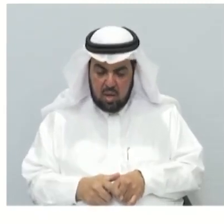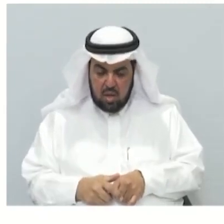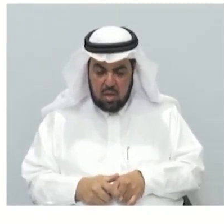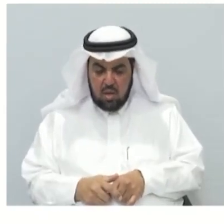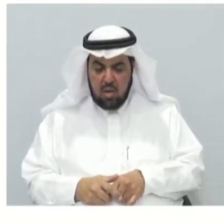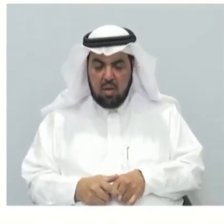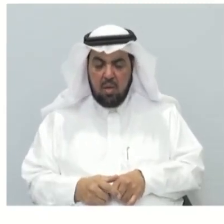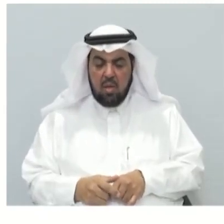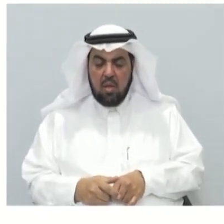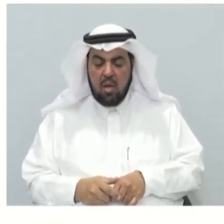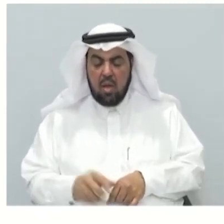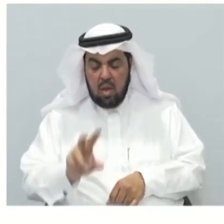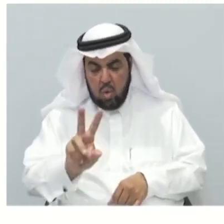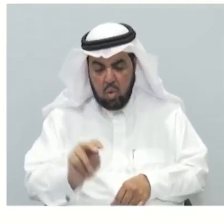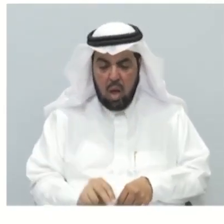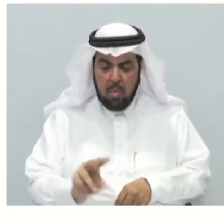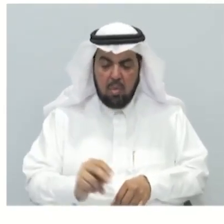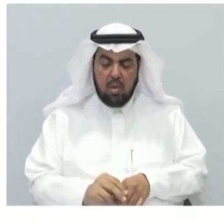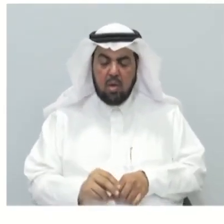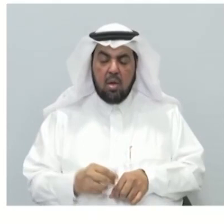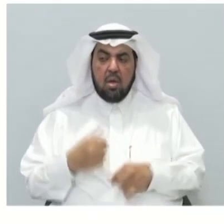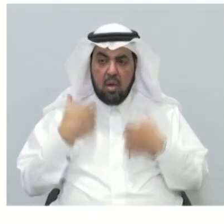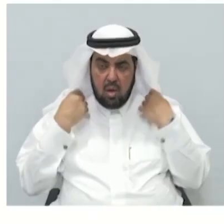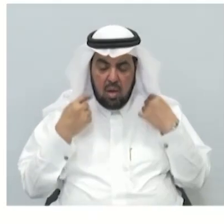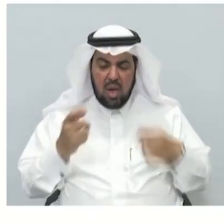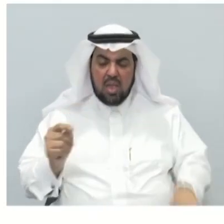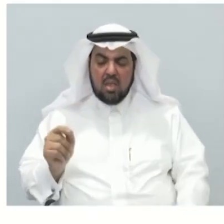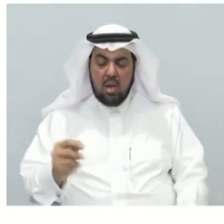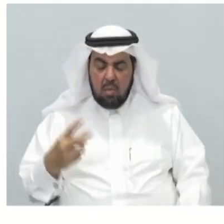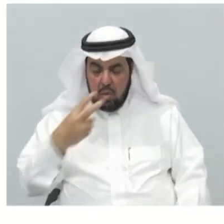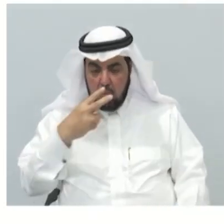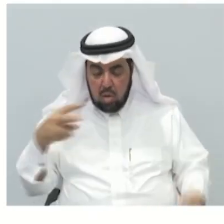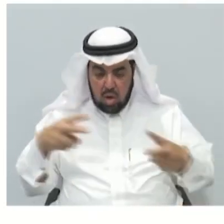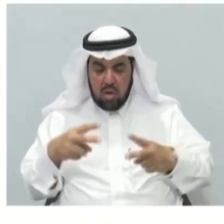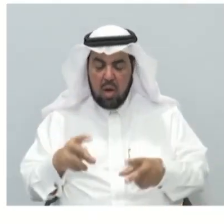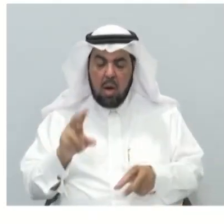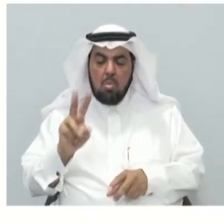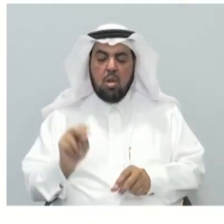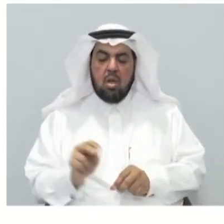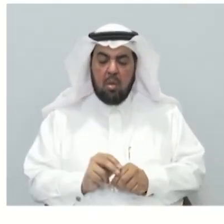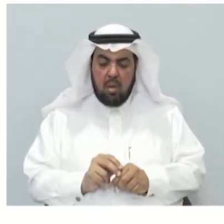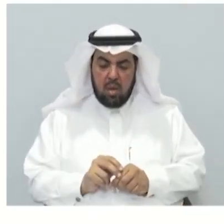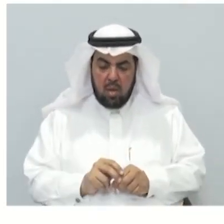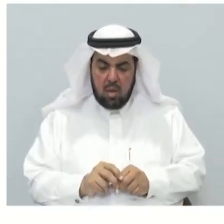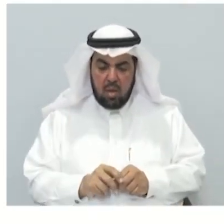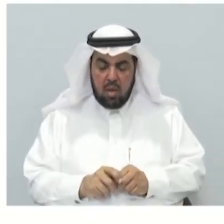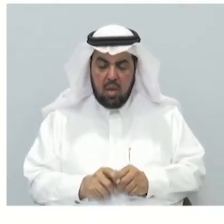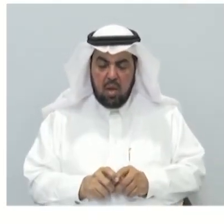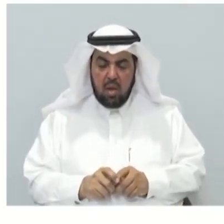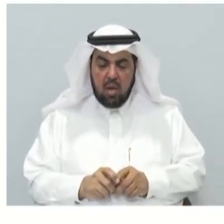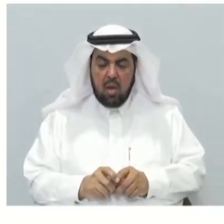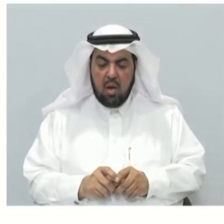س يطابق ماذا دي اجزائه المتناظره متطابقه خلاص راح نذكر